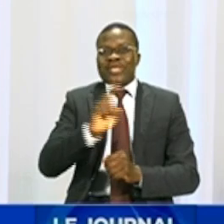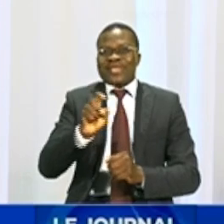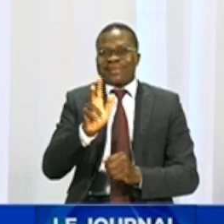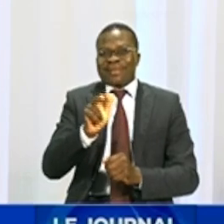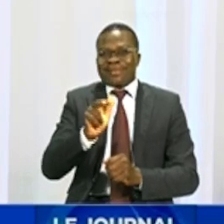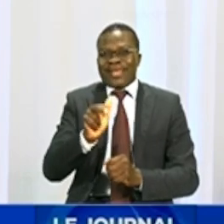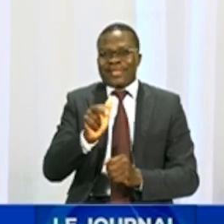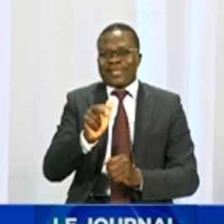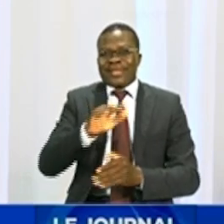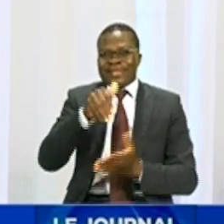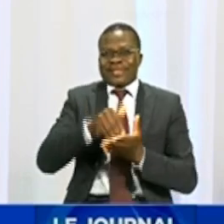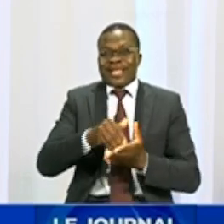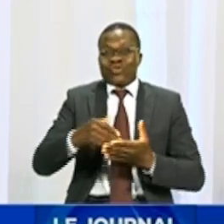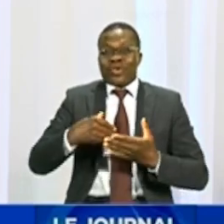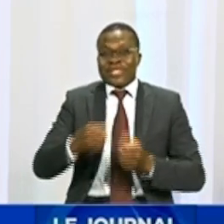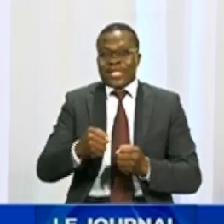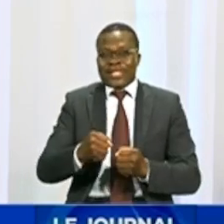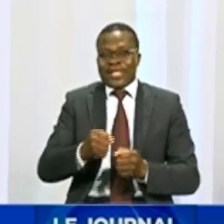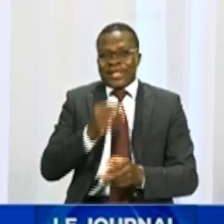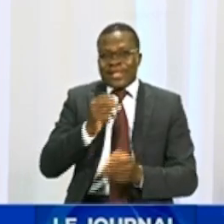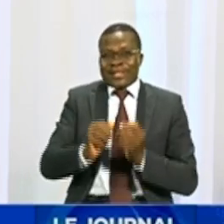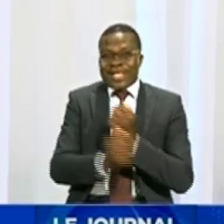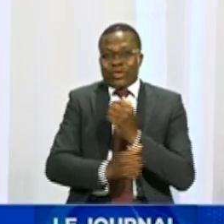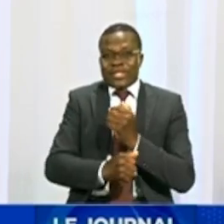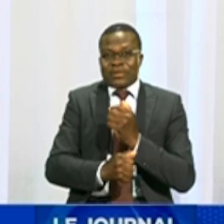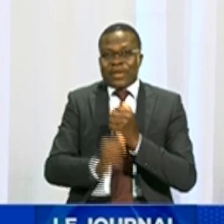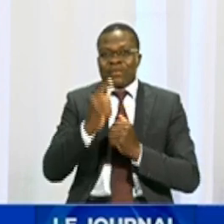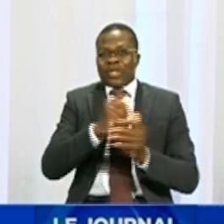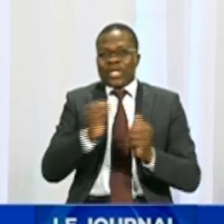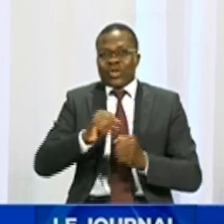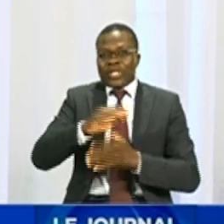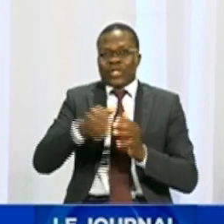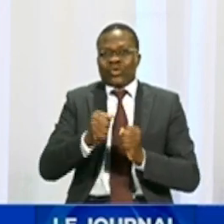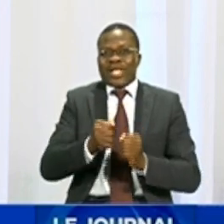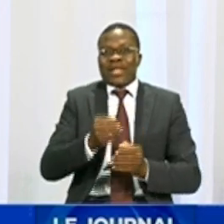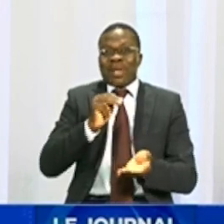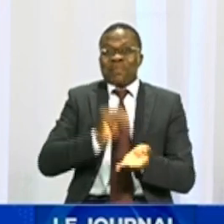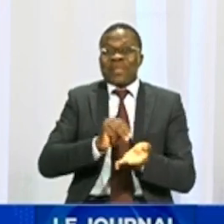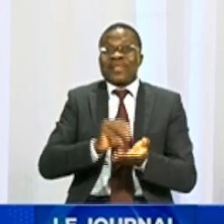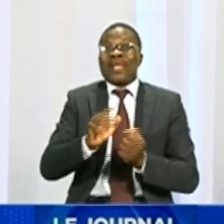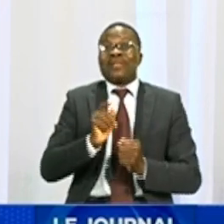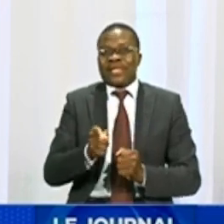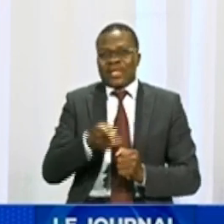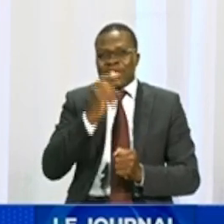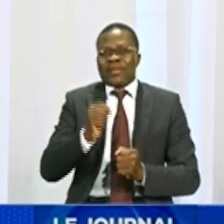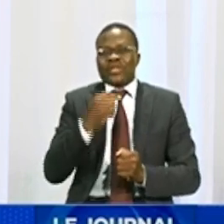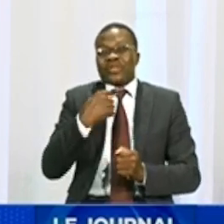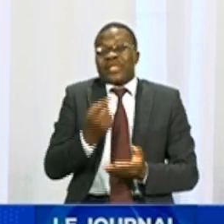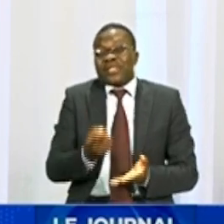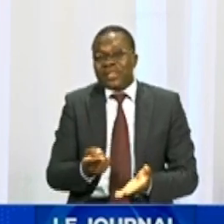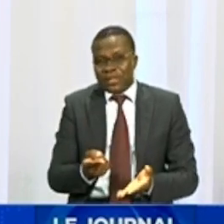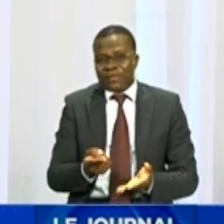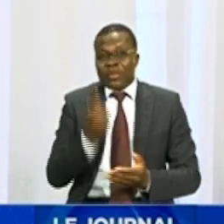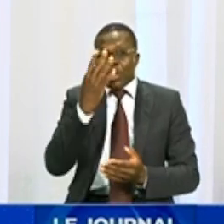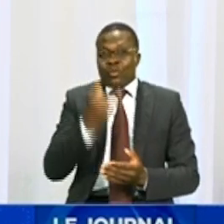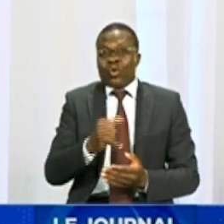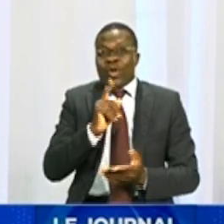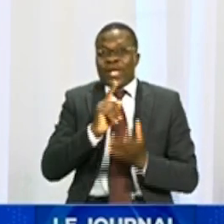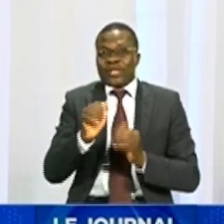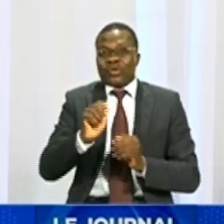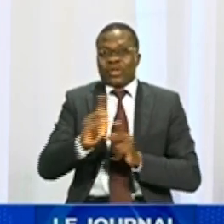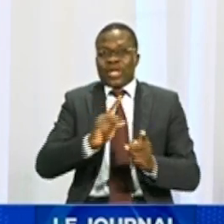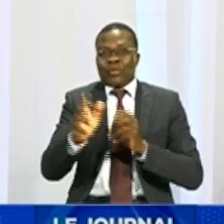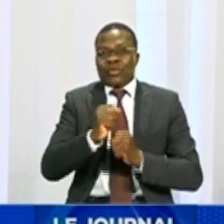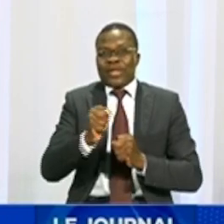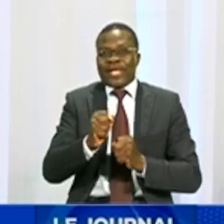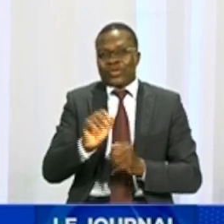113 centres de santé d'arrondissement qui ont été totalement médicalisés. Parce qu'on s'est dit que pourquoi est-ce que la population